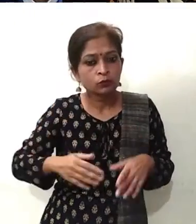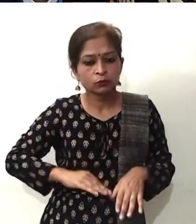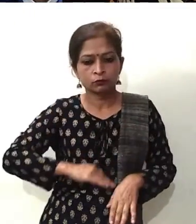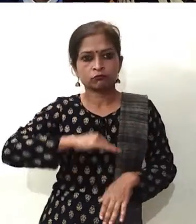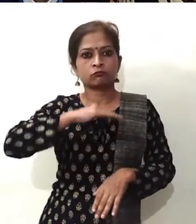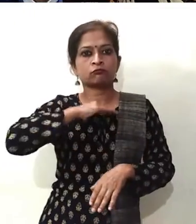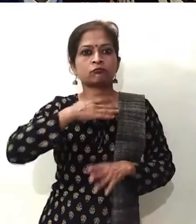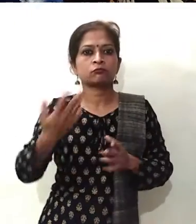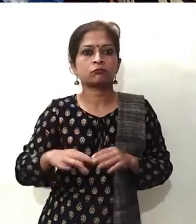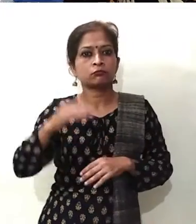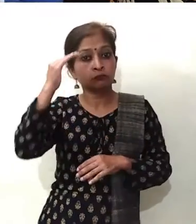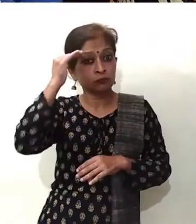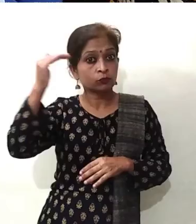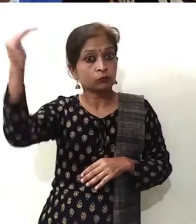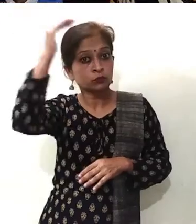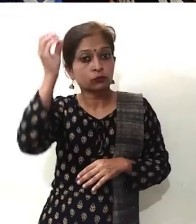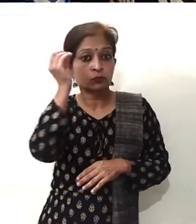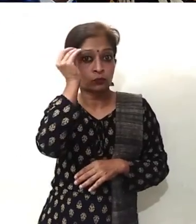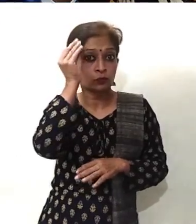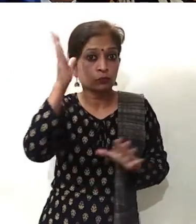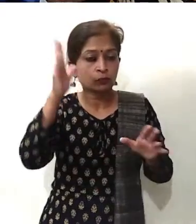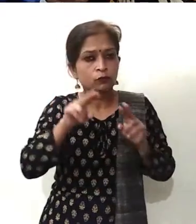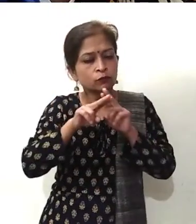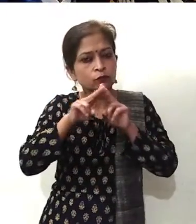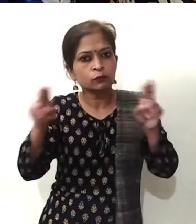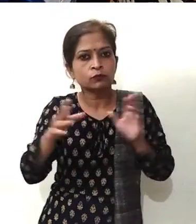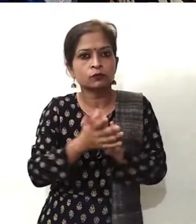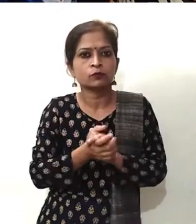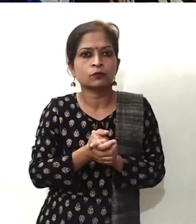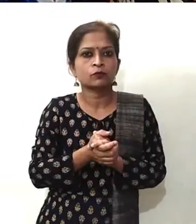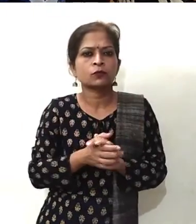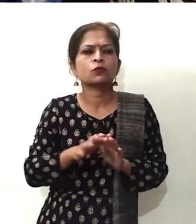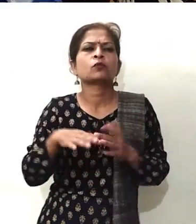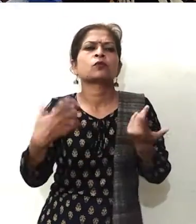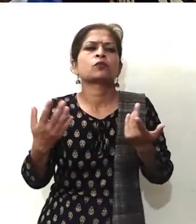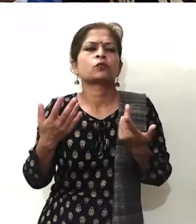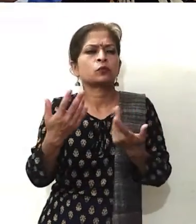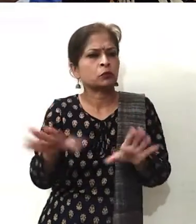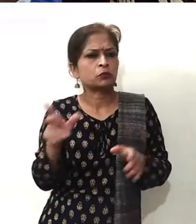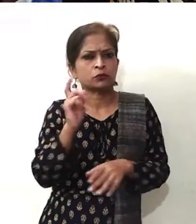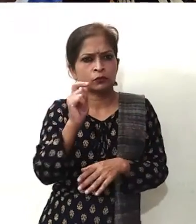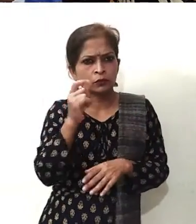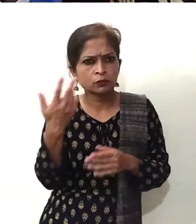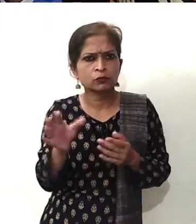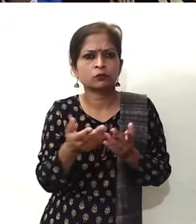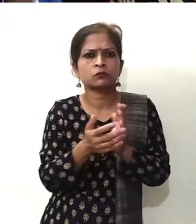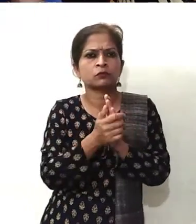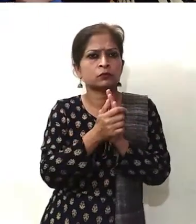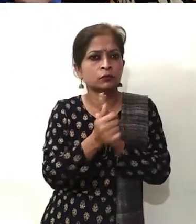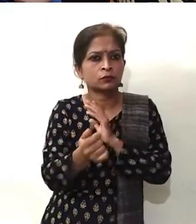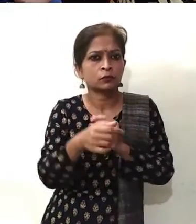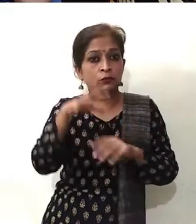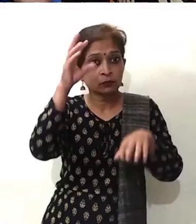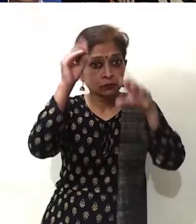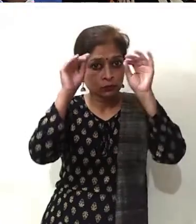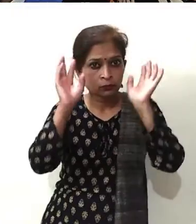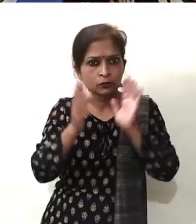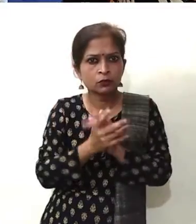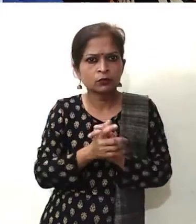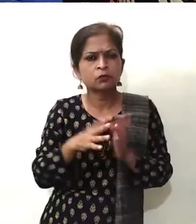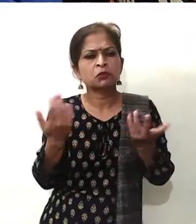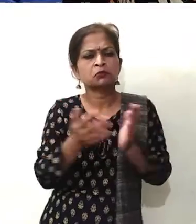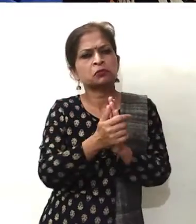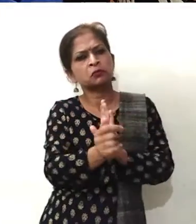हो जी। नहीं तो अगर आप कोई एक कार्य कुशलता सीखते हैं तो वो एक कुशलता के अलावा कुछ नहीं